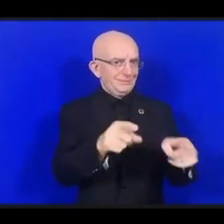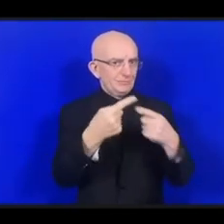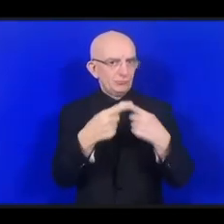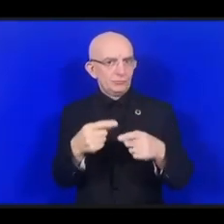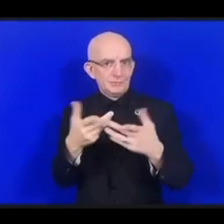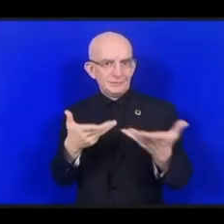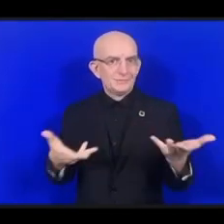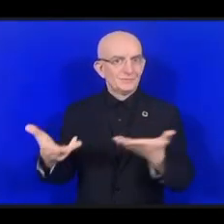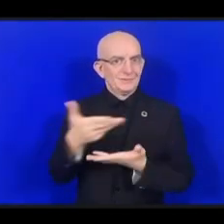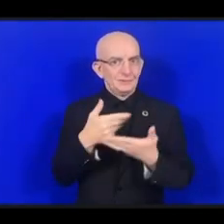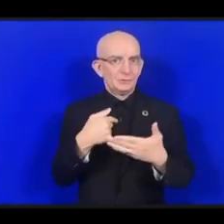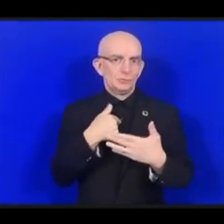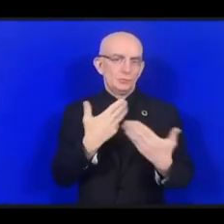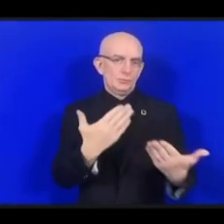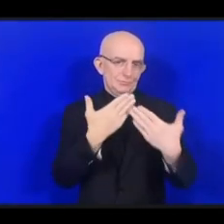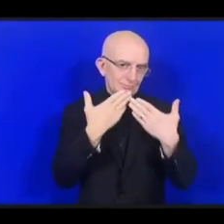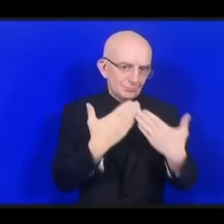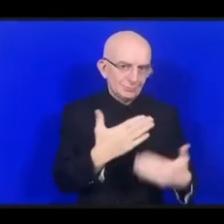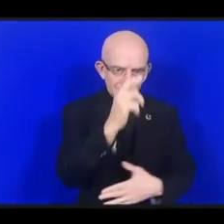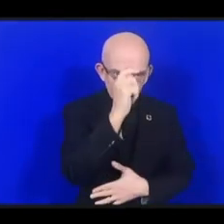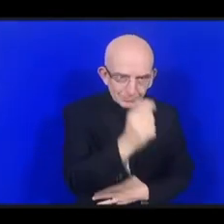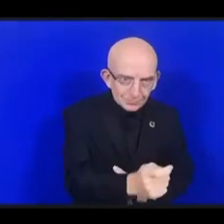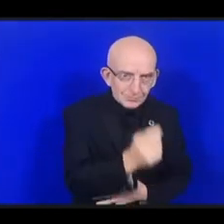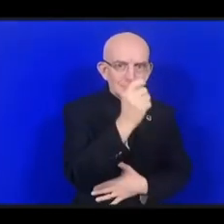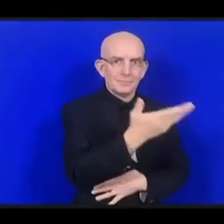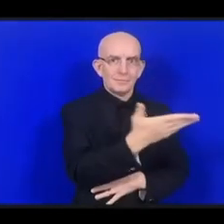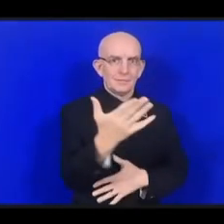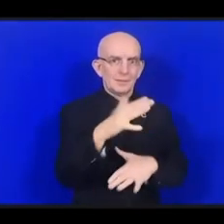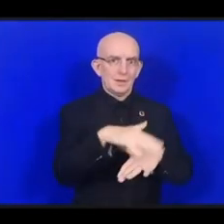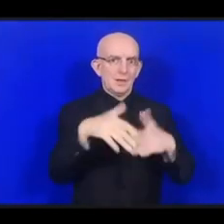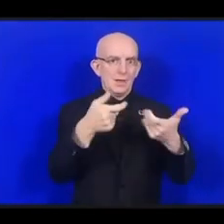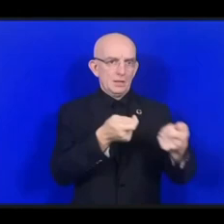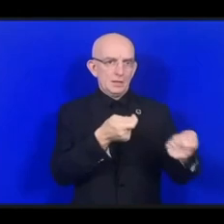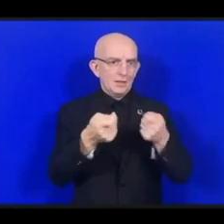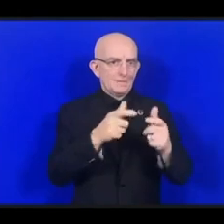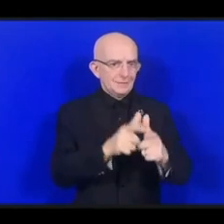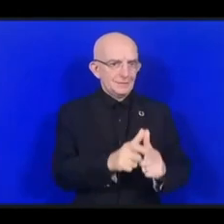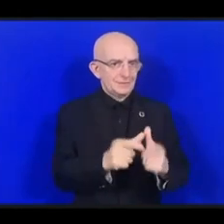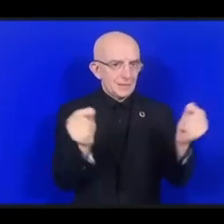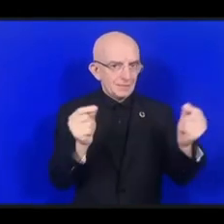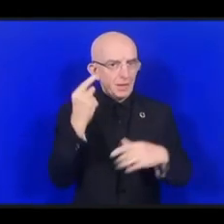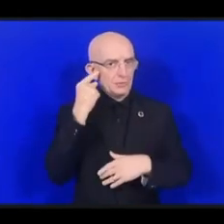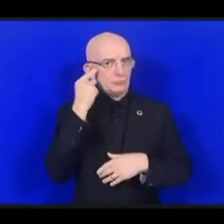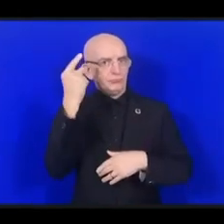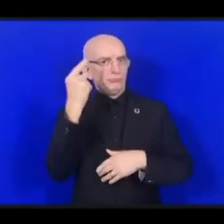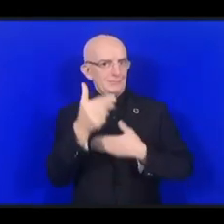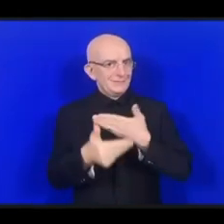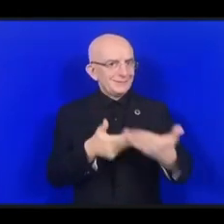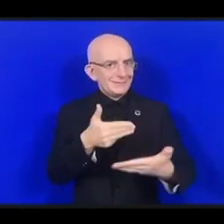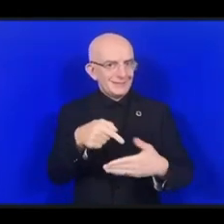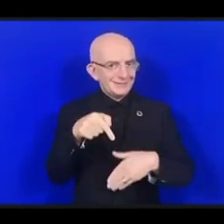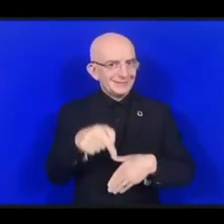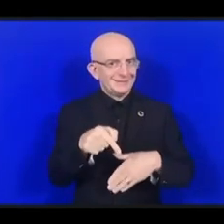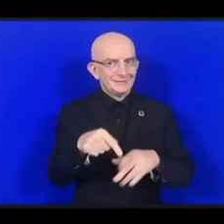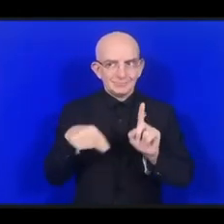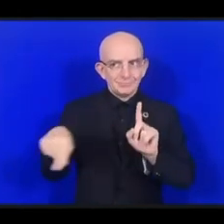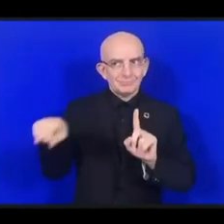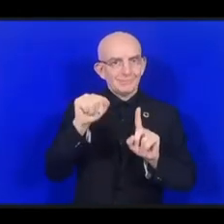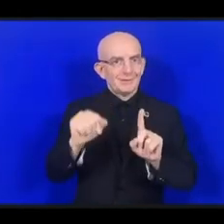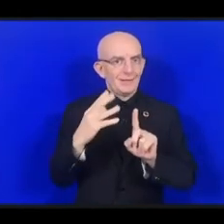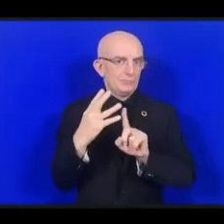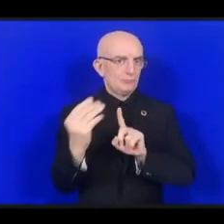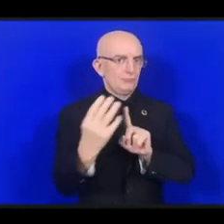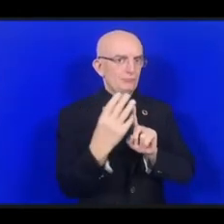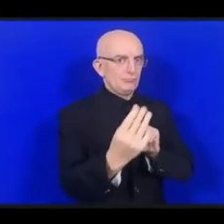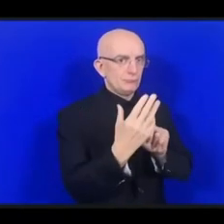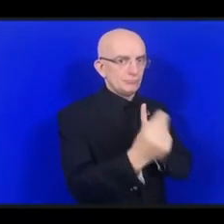pionnier pour lancer cette initiative continue rapidité des changements nous ne pouvons pas nous permettre de rattraper toujours le temps perdu alors que